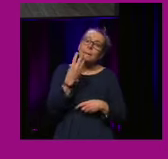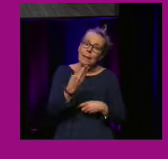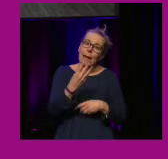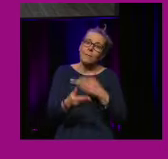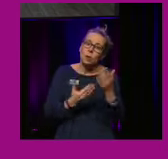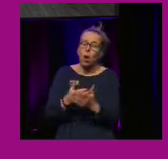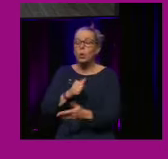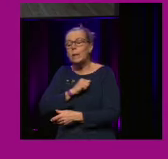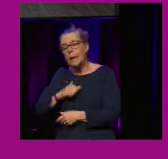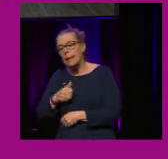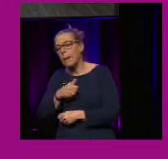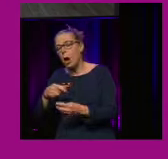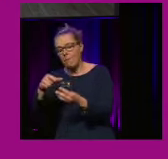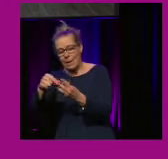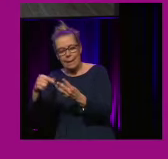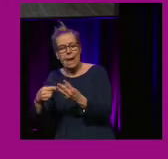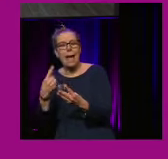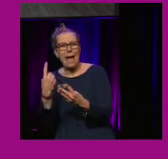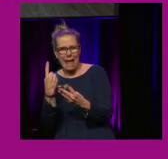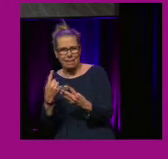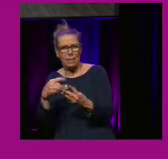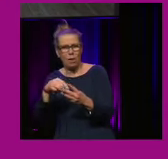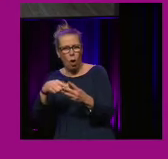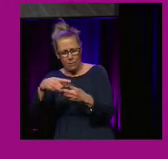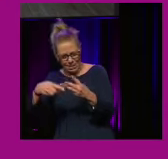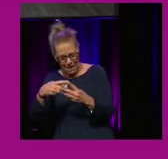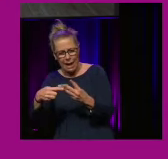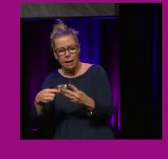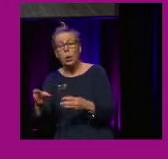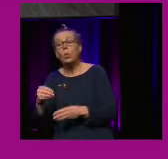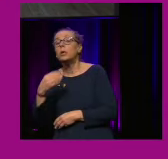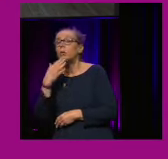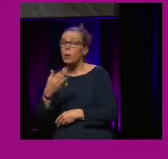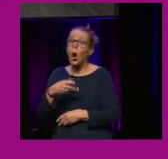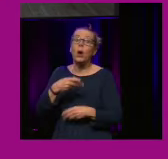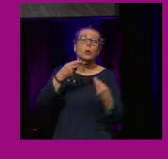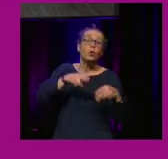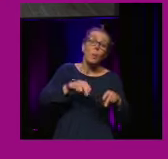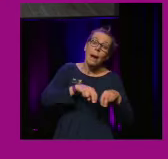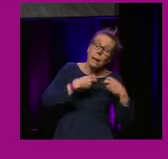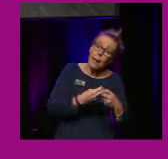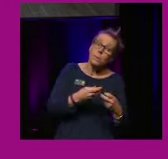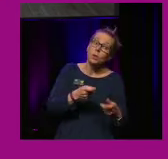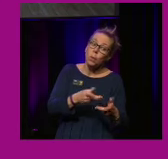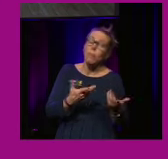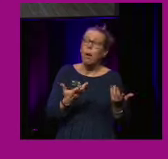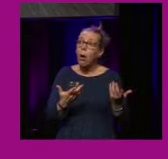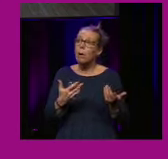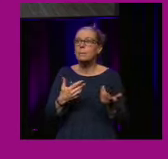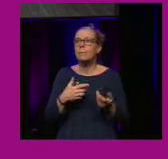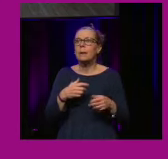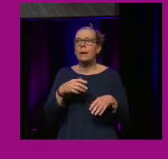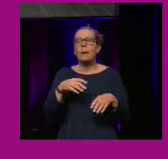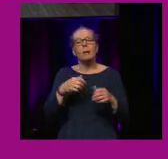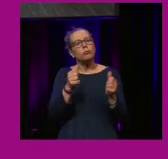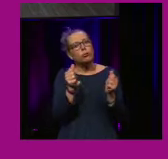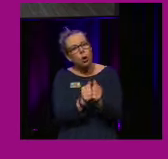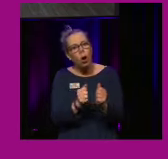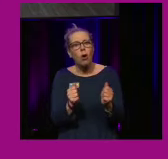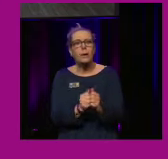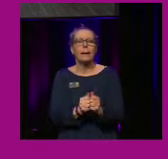1 av de här 3. Och då frågar man sig, det är ju bra att man har en domarnämnd som så att säga på något sätt är objektiv och saklig och går